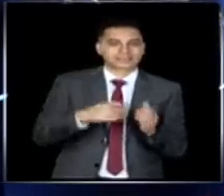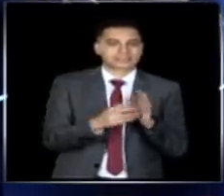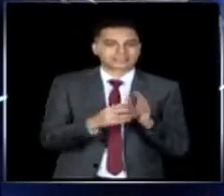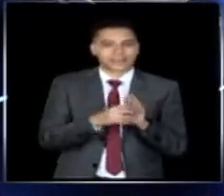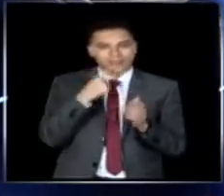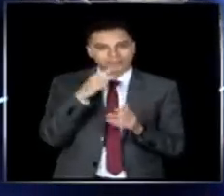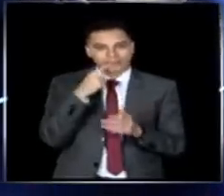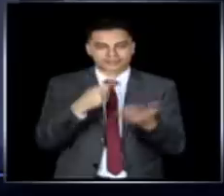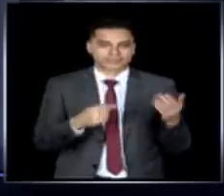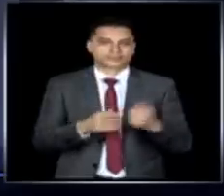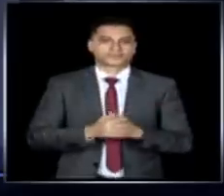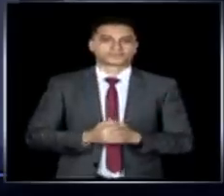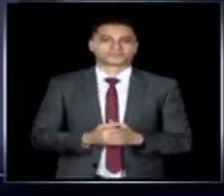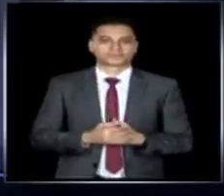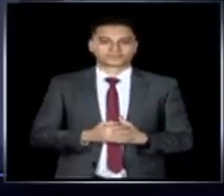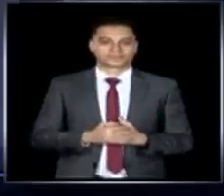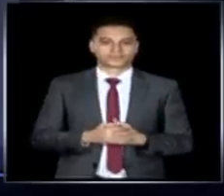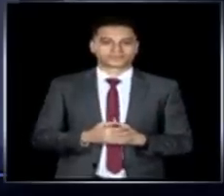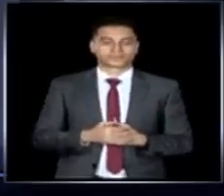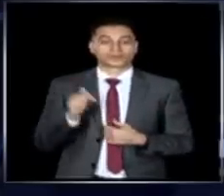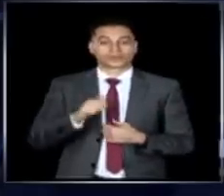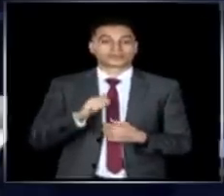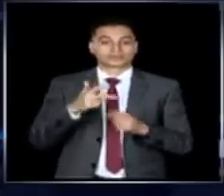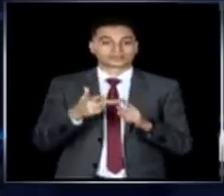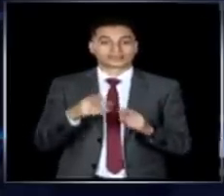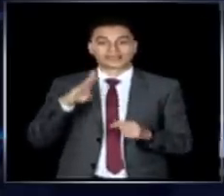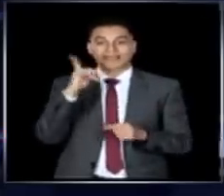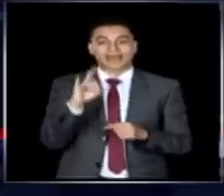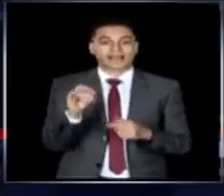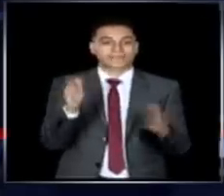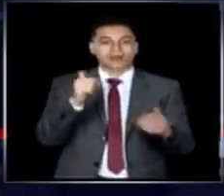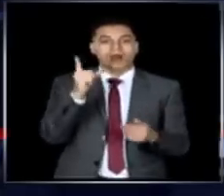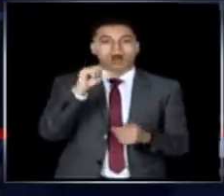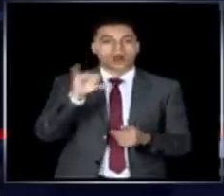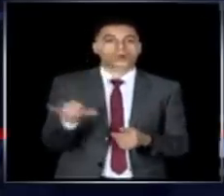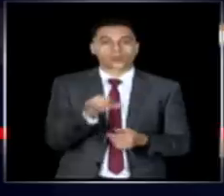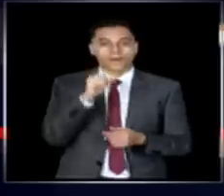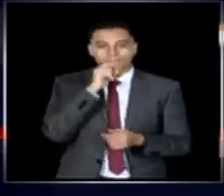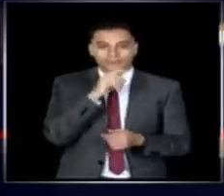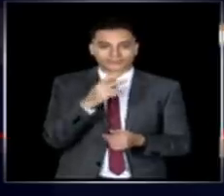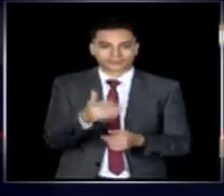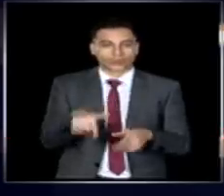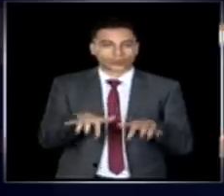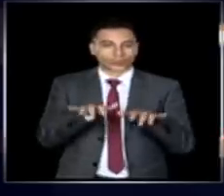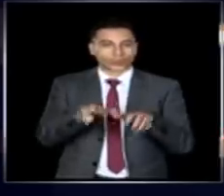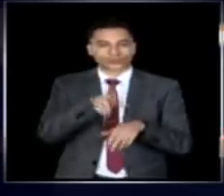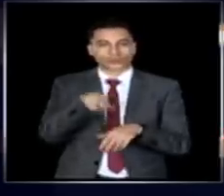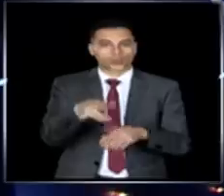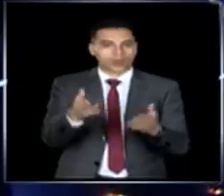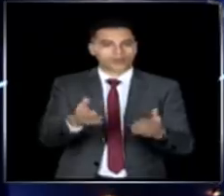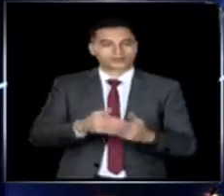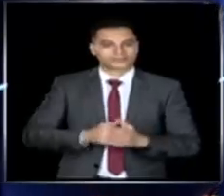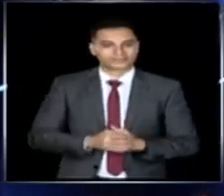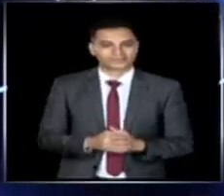60 جامعه اسكندريه. دلوقتي كريم واروى، اروى وكريم، تكنولوجيا، والسؤال